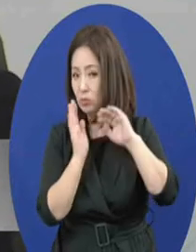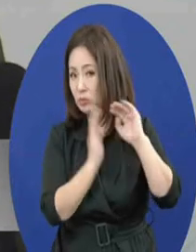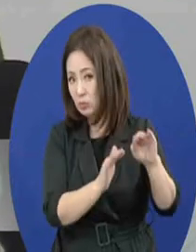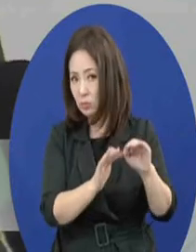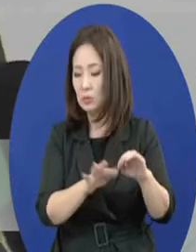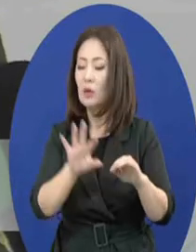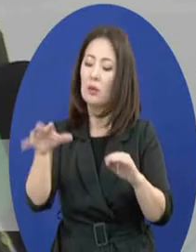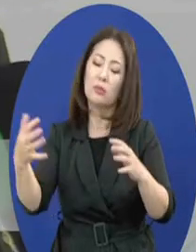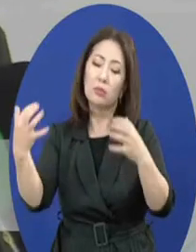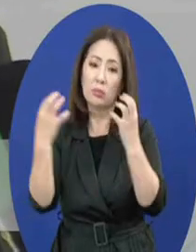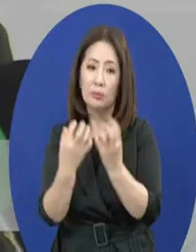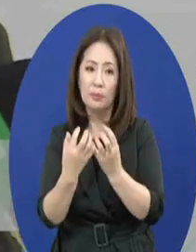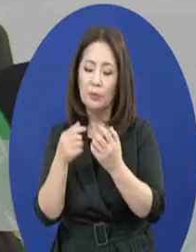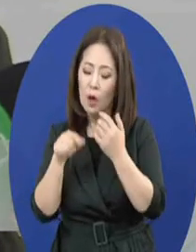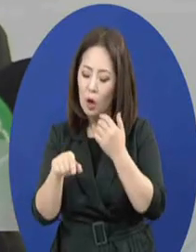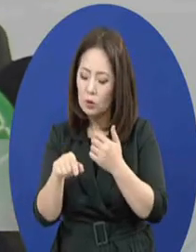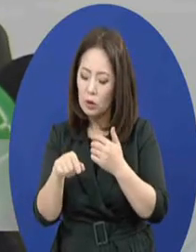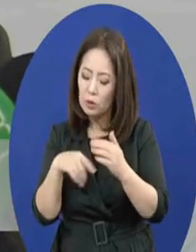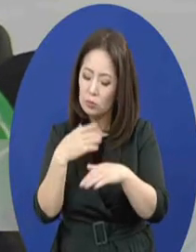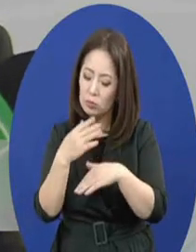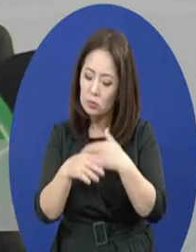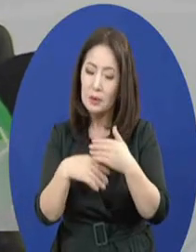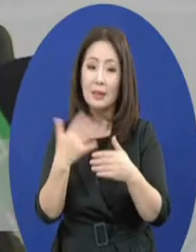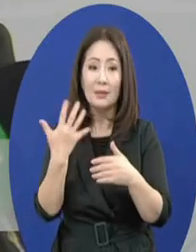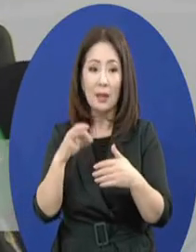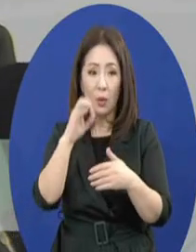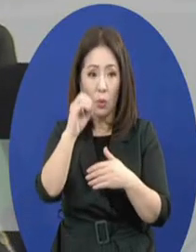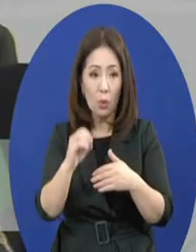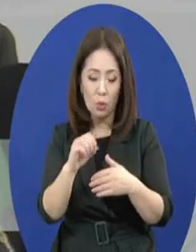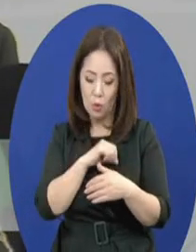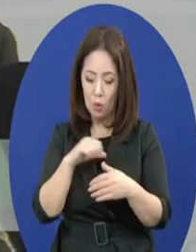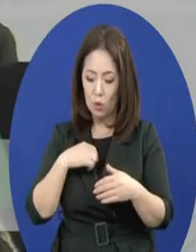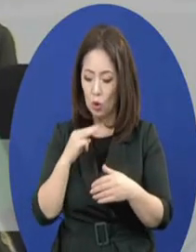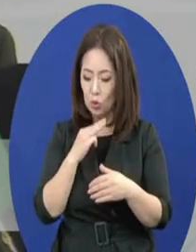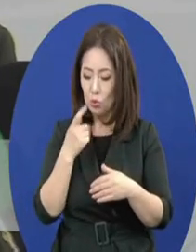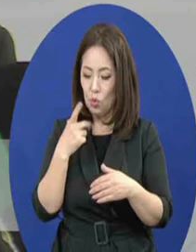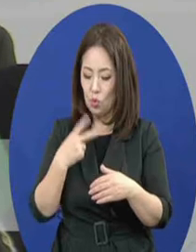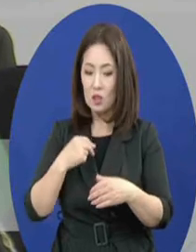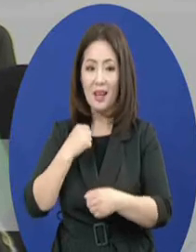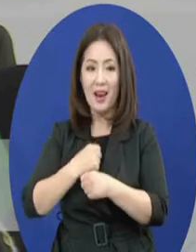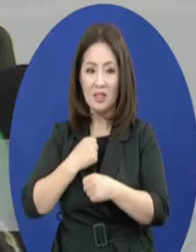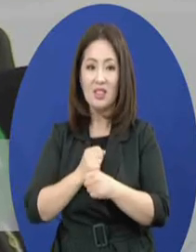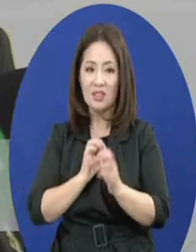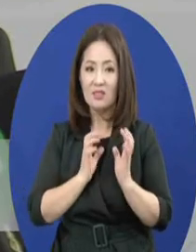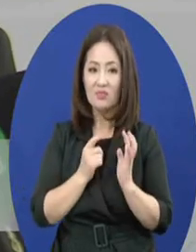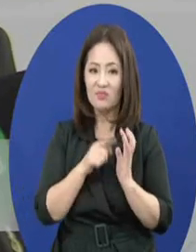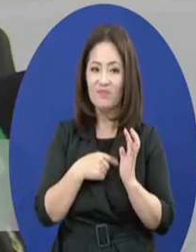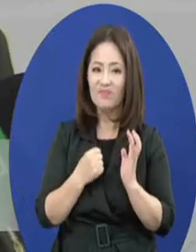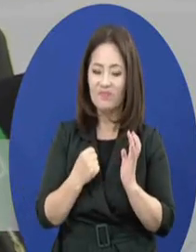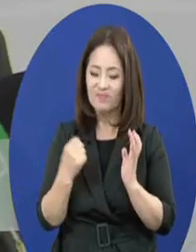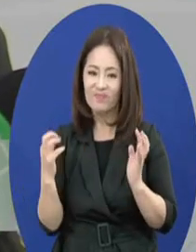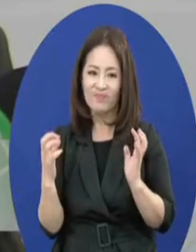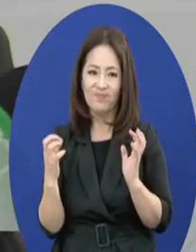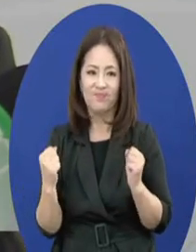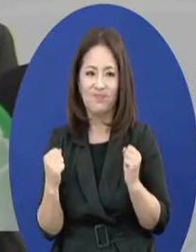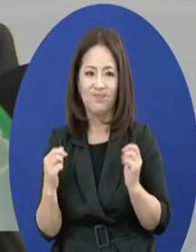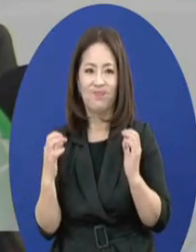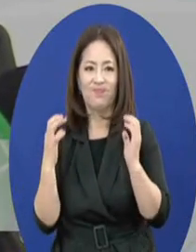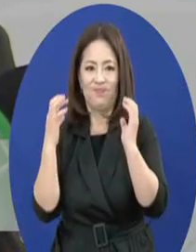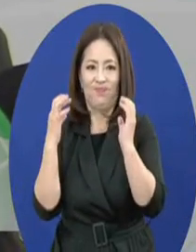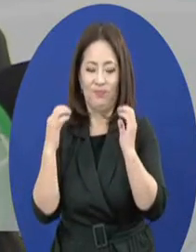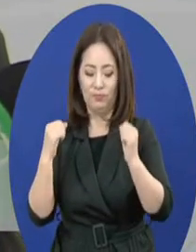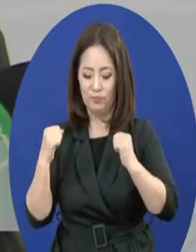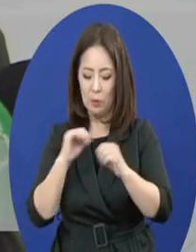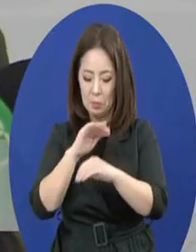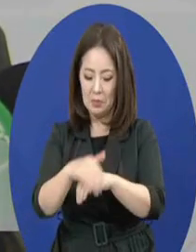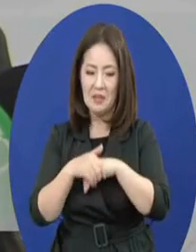одоо энд бол ядаж дор хаяхад 50% нь шүүгчсэр өөрсдөө хариуцлага. Энэ бол шүүх өөрийн удирдлага бие